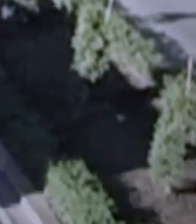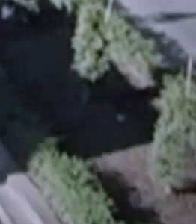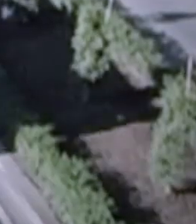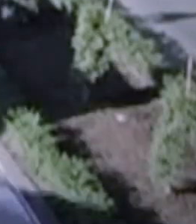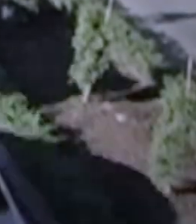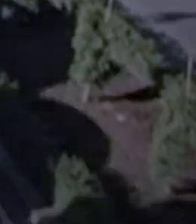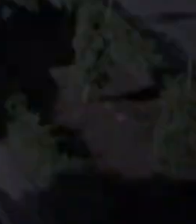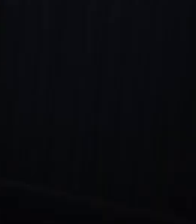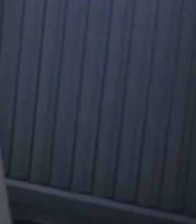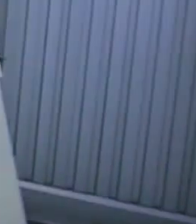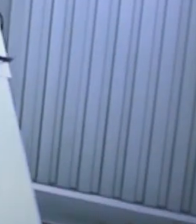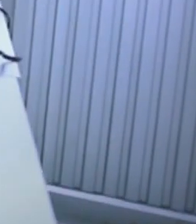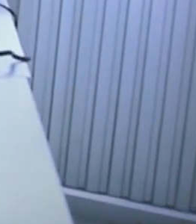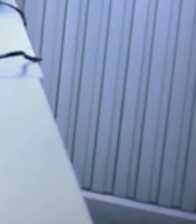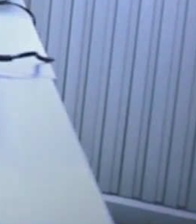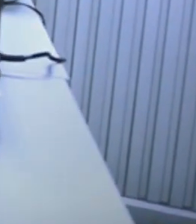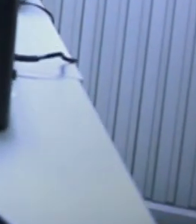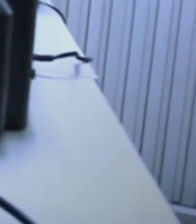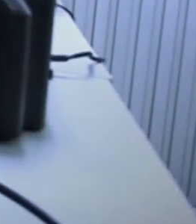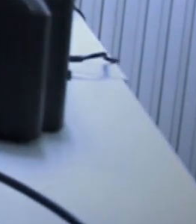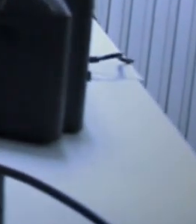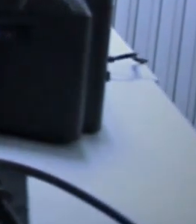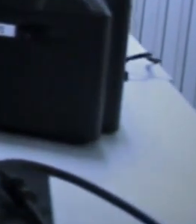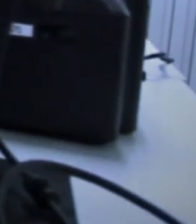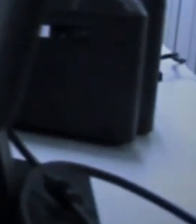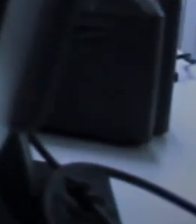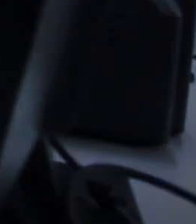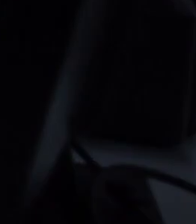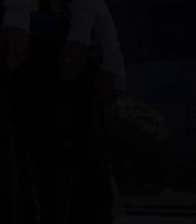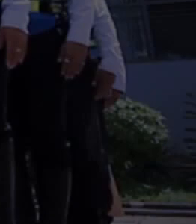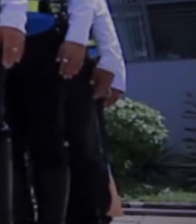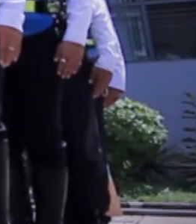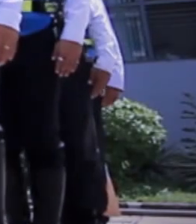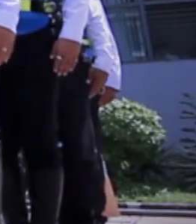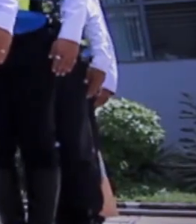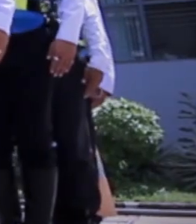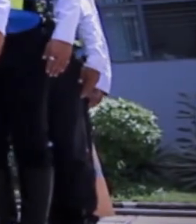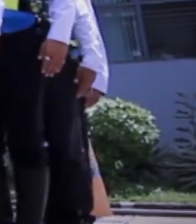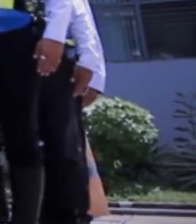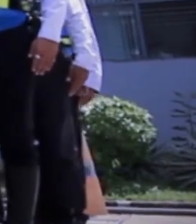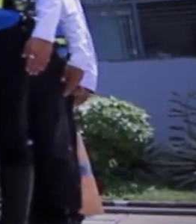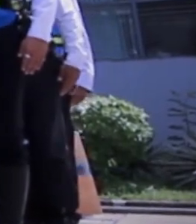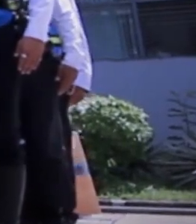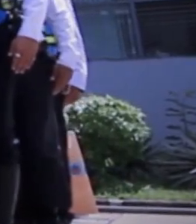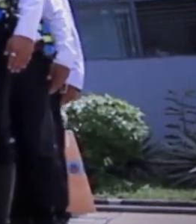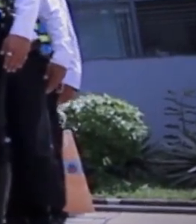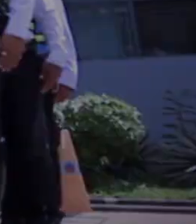ลเรามุ่งมั่นพัฒนาการให้บริการเพื่อประชาช